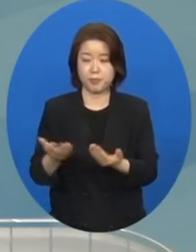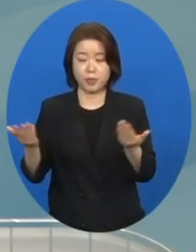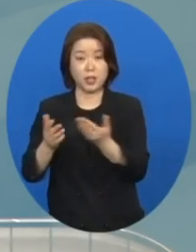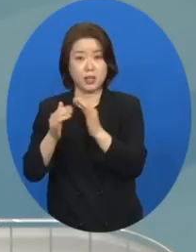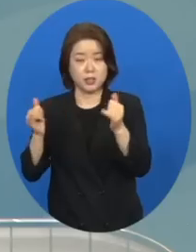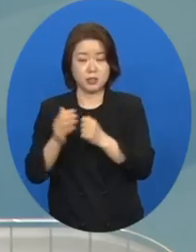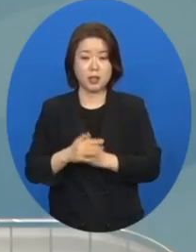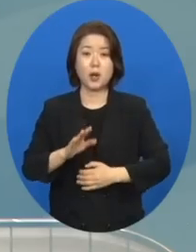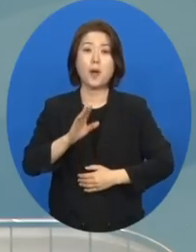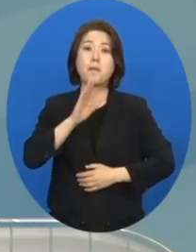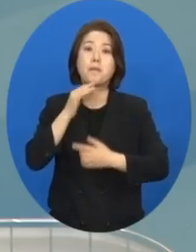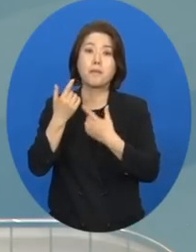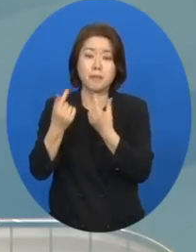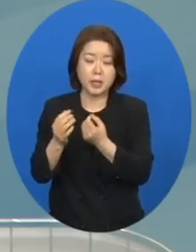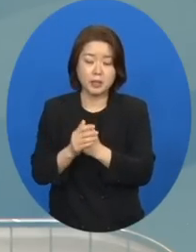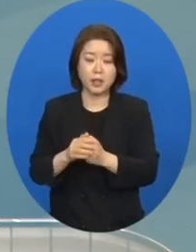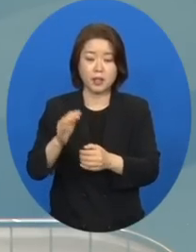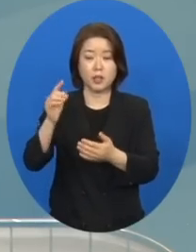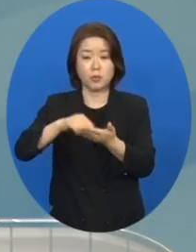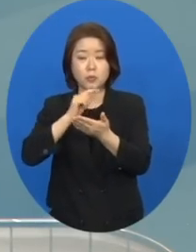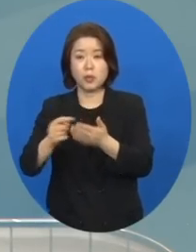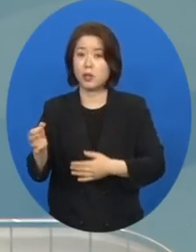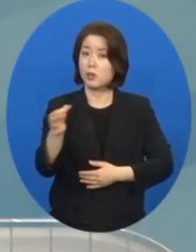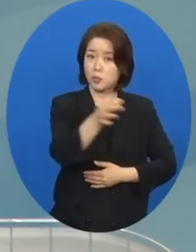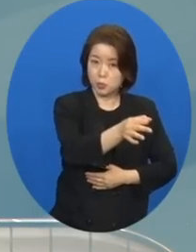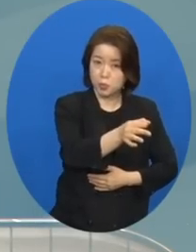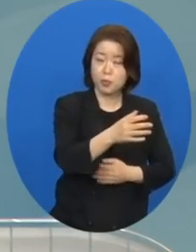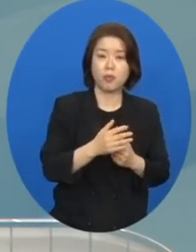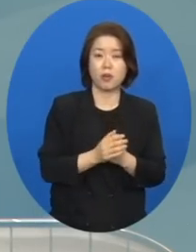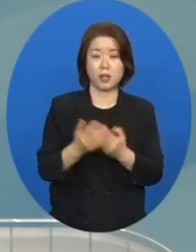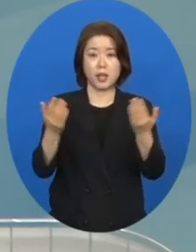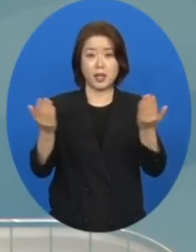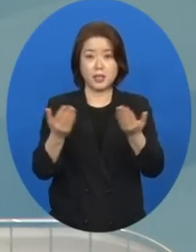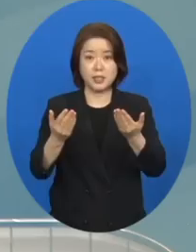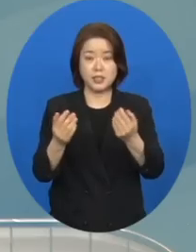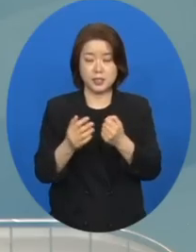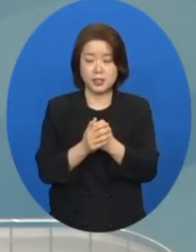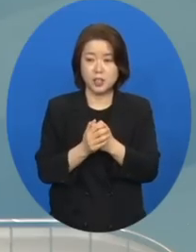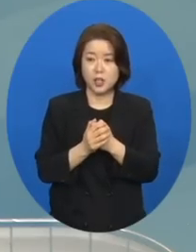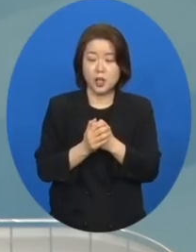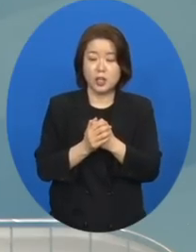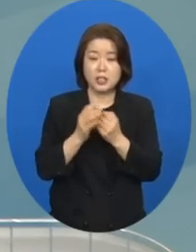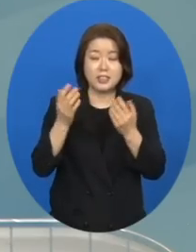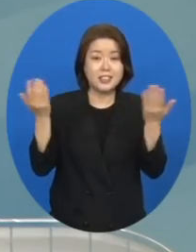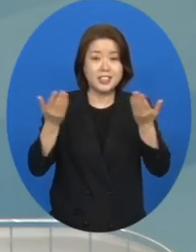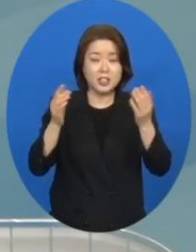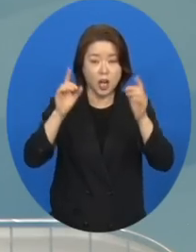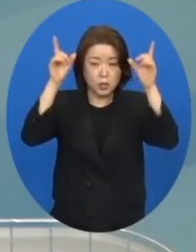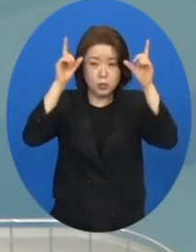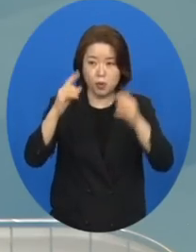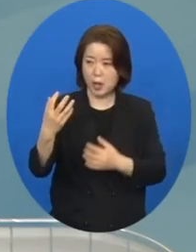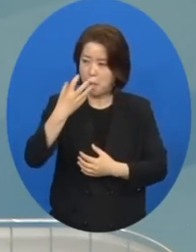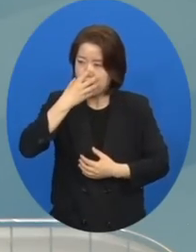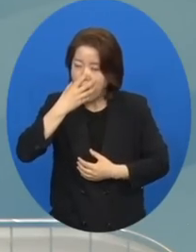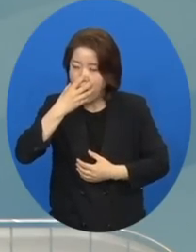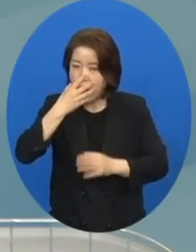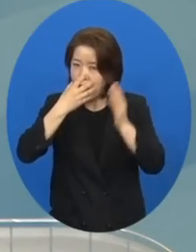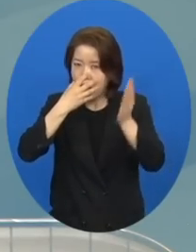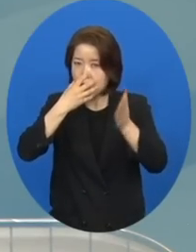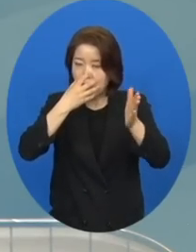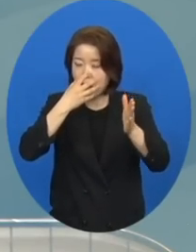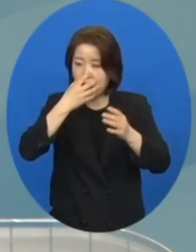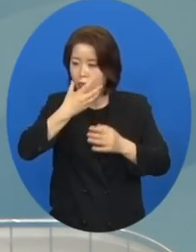마땅히 그 대가를 주 라고 되어 있습니다 이라는 소외 게 많을 쓰지 말아라 소가 일을 하면서 먹을 수 있도록